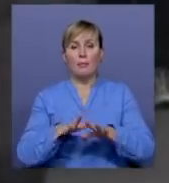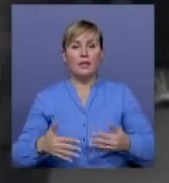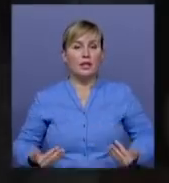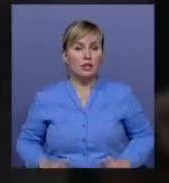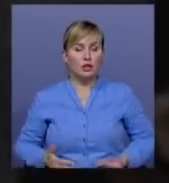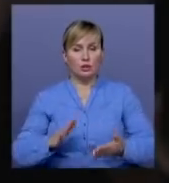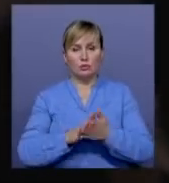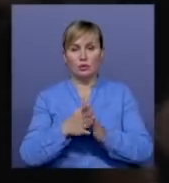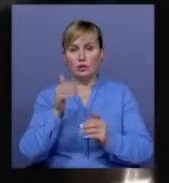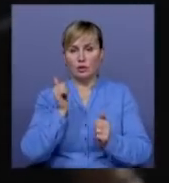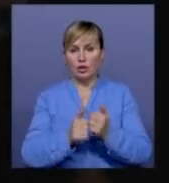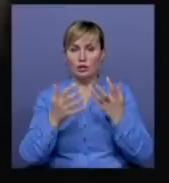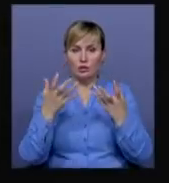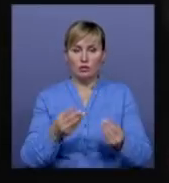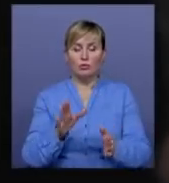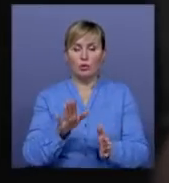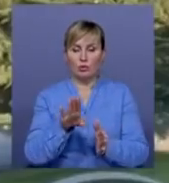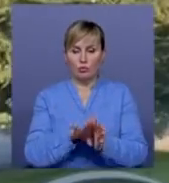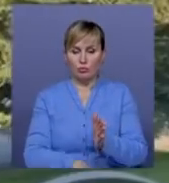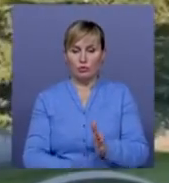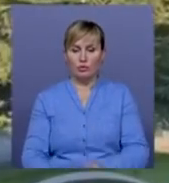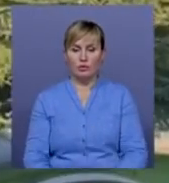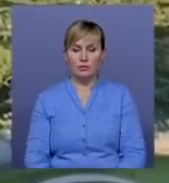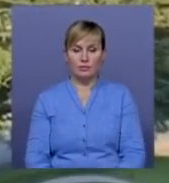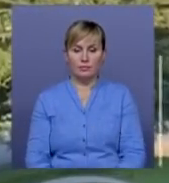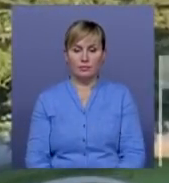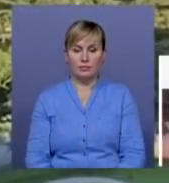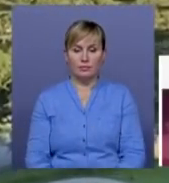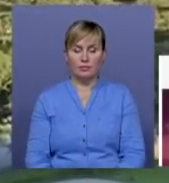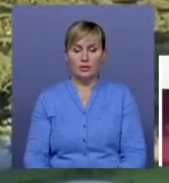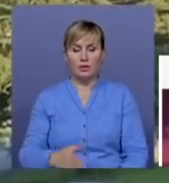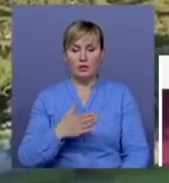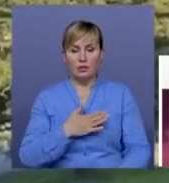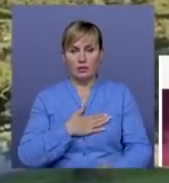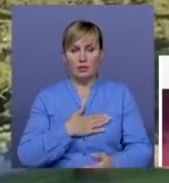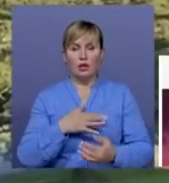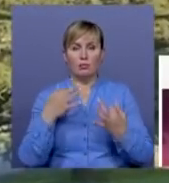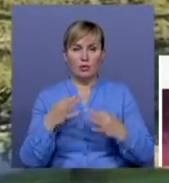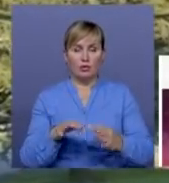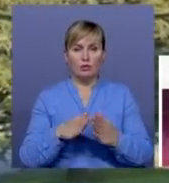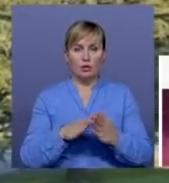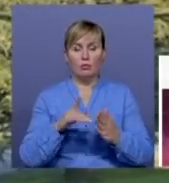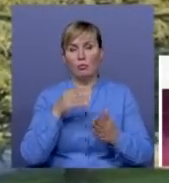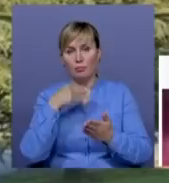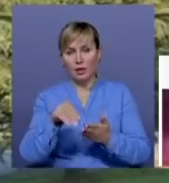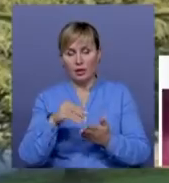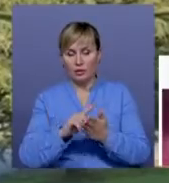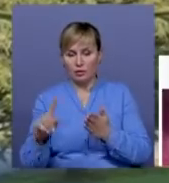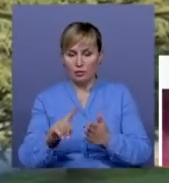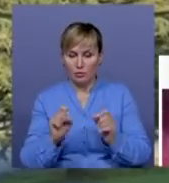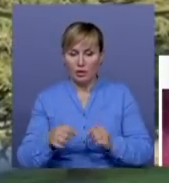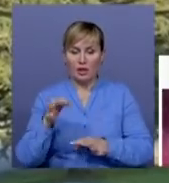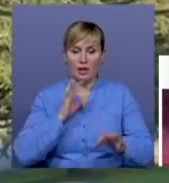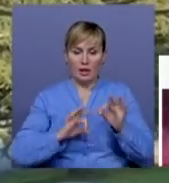ситуация с каждым днем становится только хуже. Нам разрешается покидать свои дома только в целях покупки продуктов,